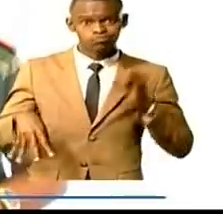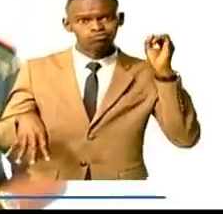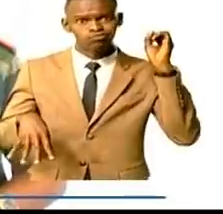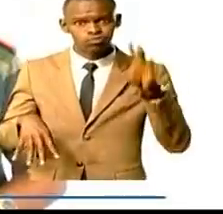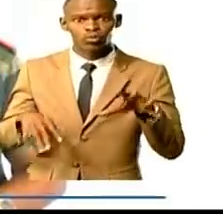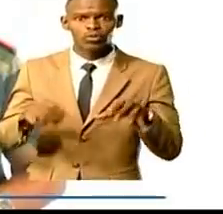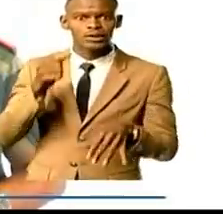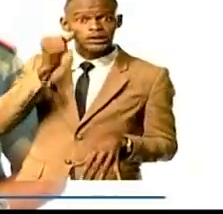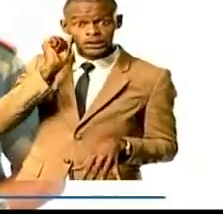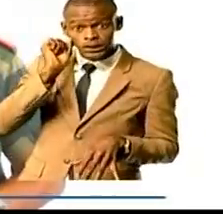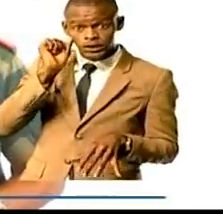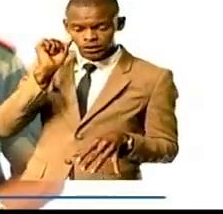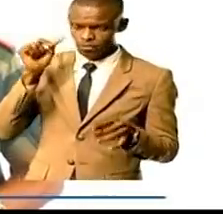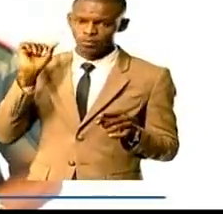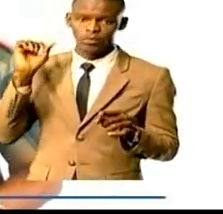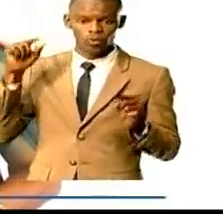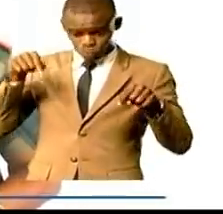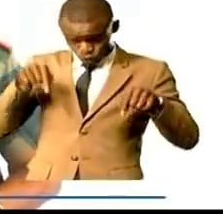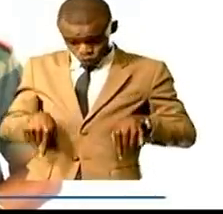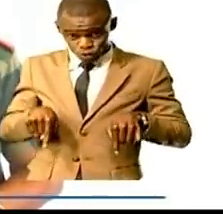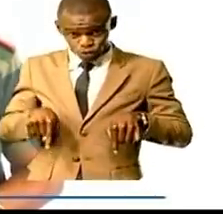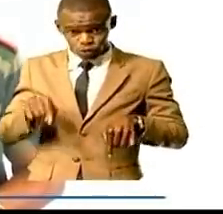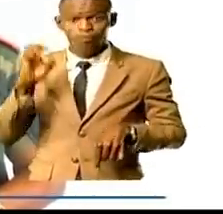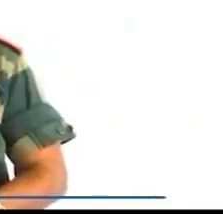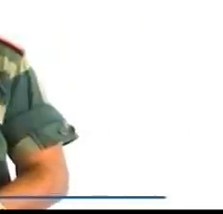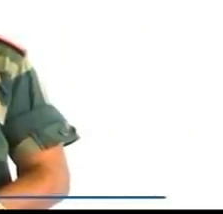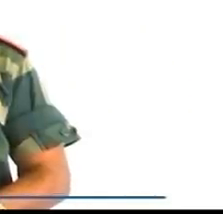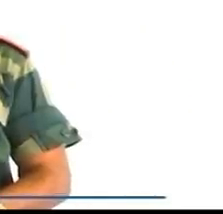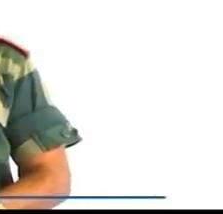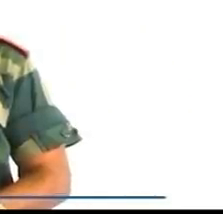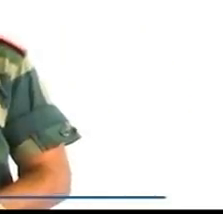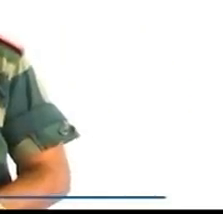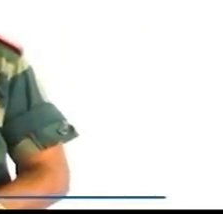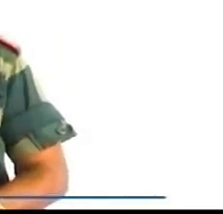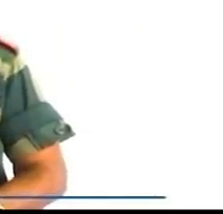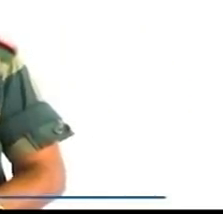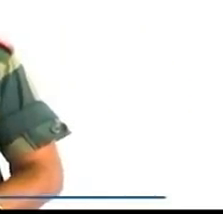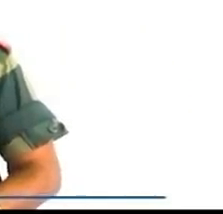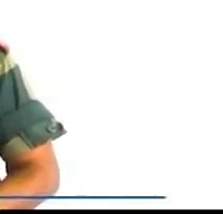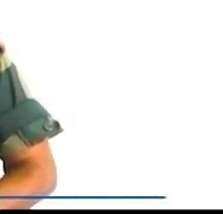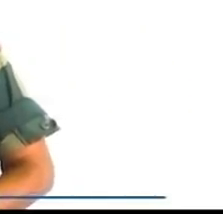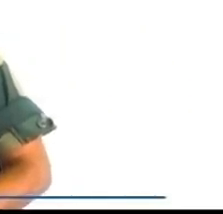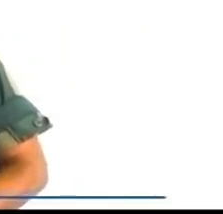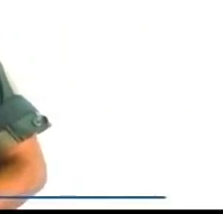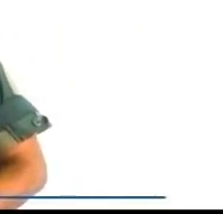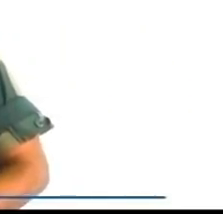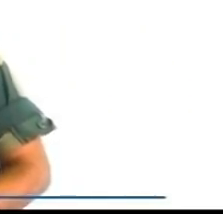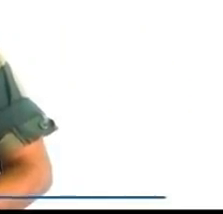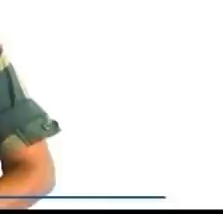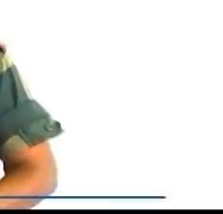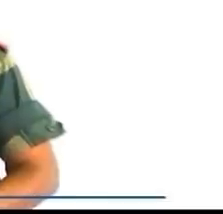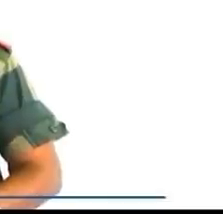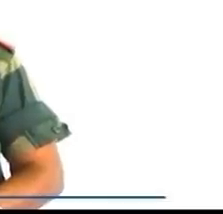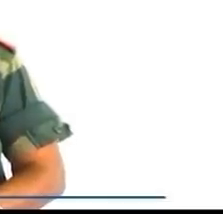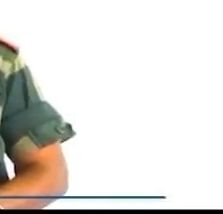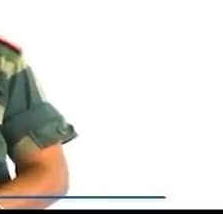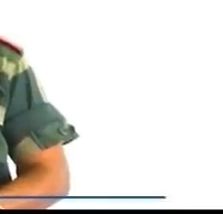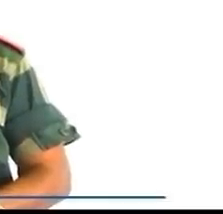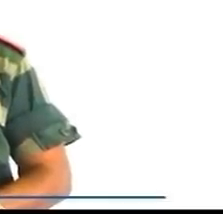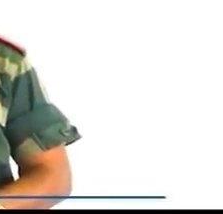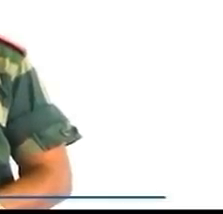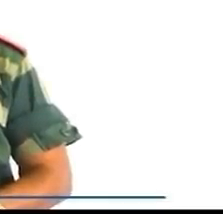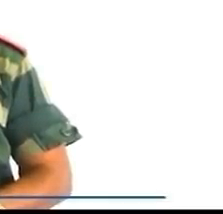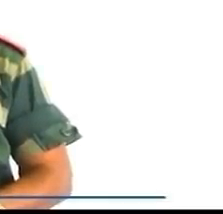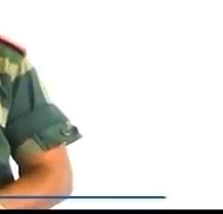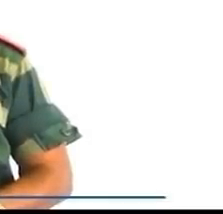territoire congolais à Katale, non loin de la piste d'aviation de l'Institut congolais pour la